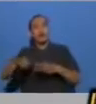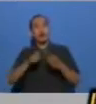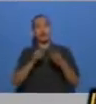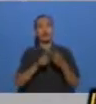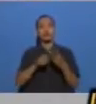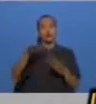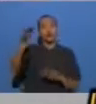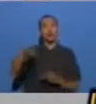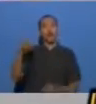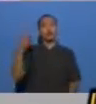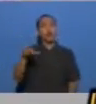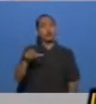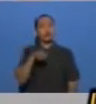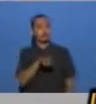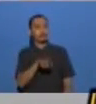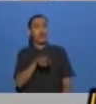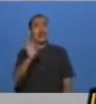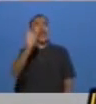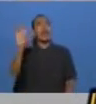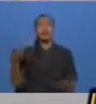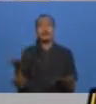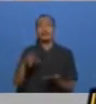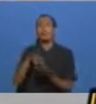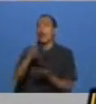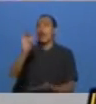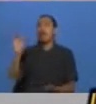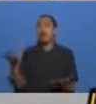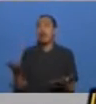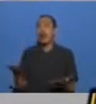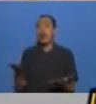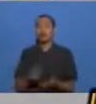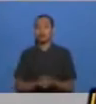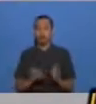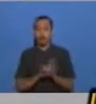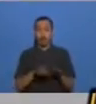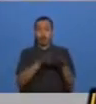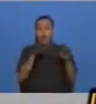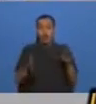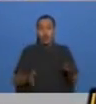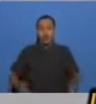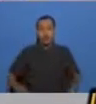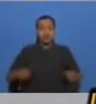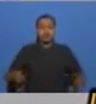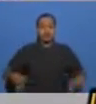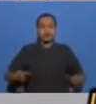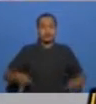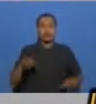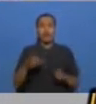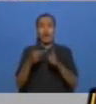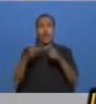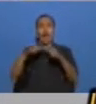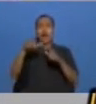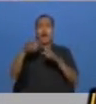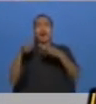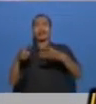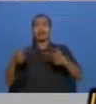yang lain. Sudah ada trotoar ketika ada halte bis, halte bisnya juga ramnya kayak gitu, saya mau naik bis juga nggak bisa.